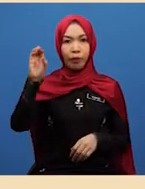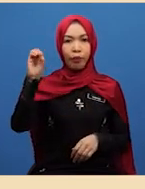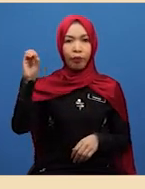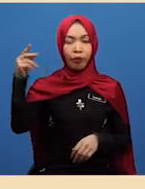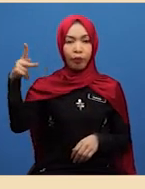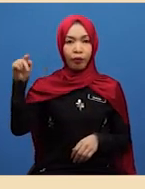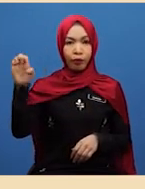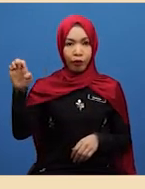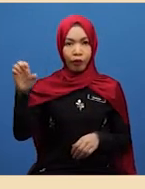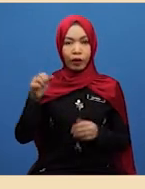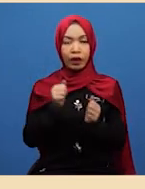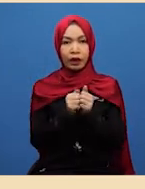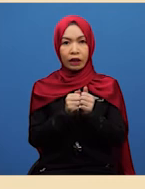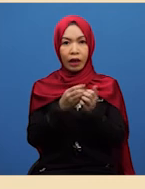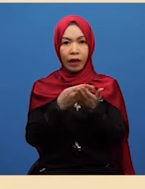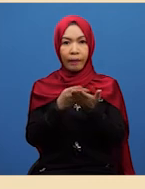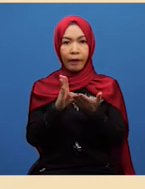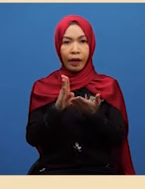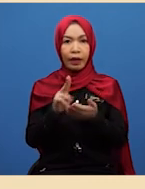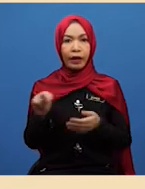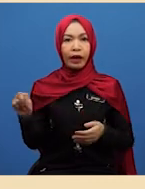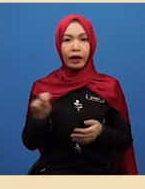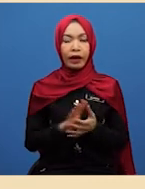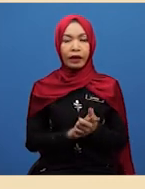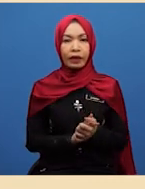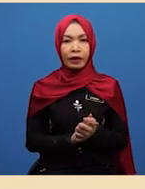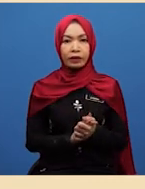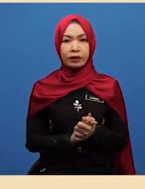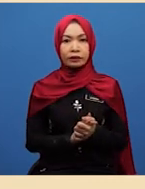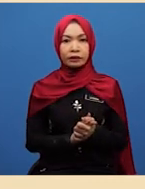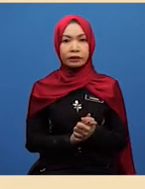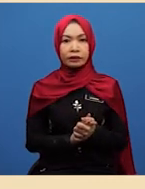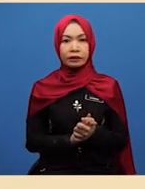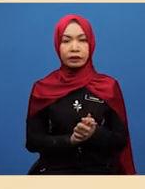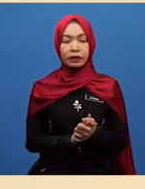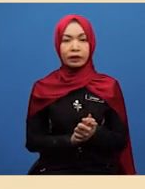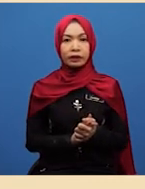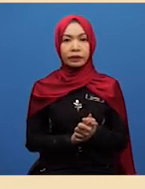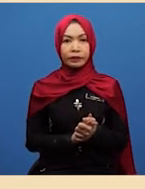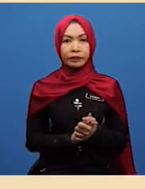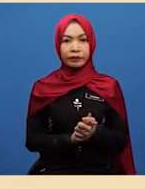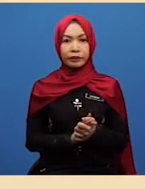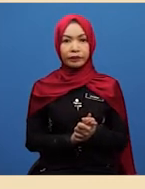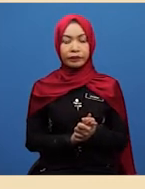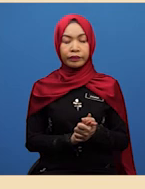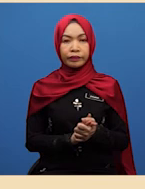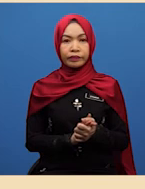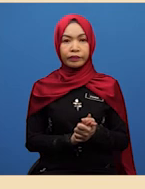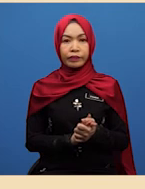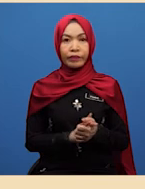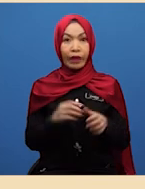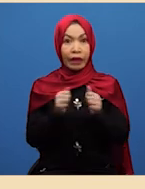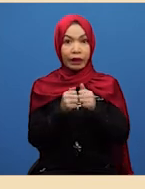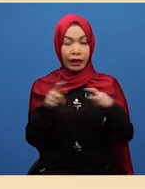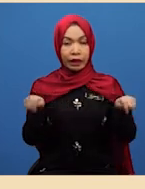$4,500 yang diserahkan kepada Temenggung kerana kawasan itu adalah di bawah penguasaan beliau.